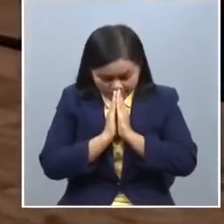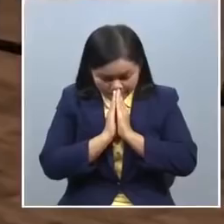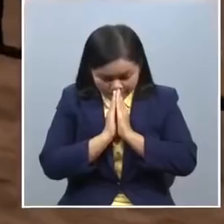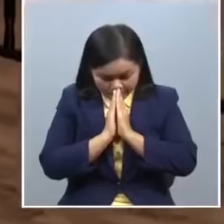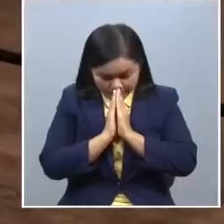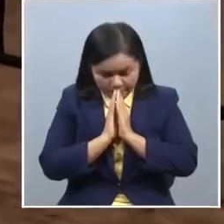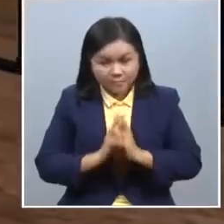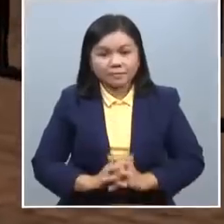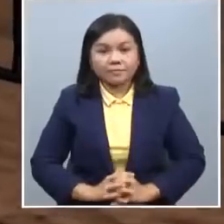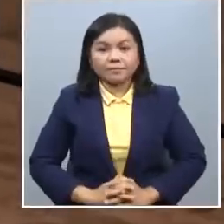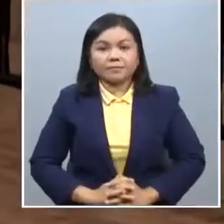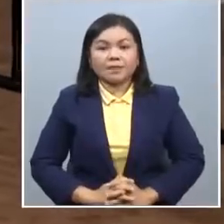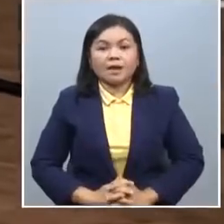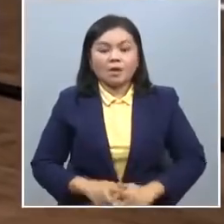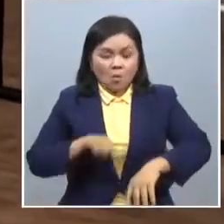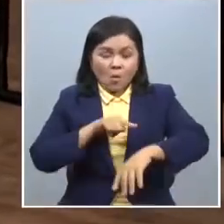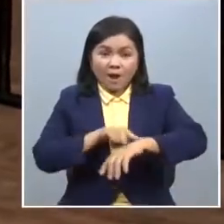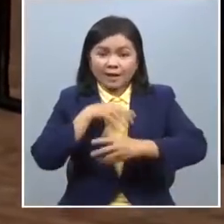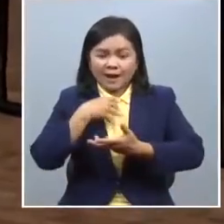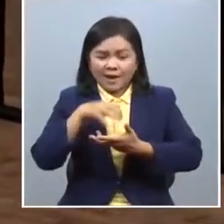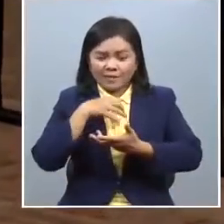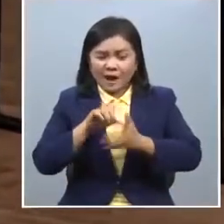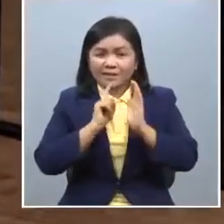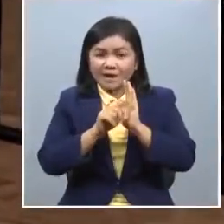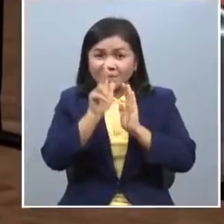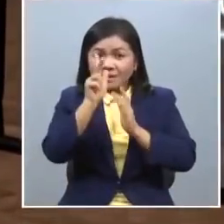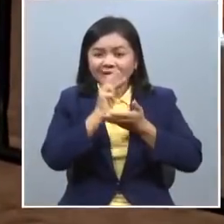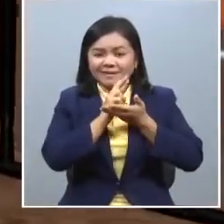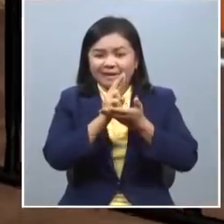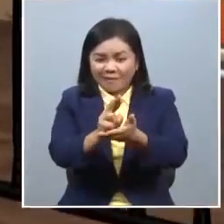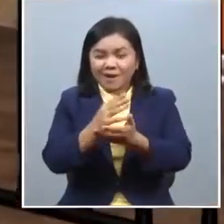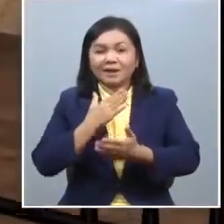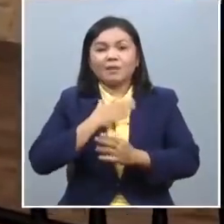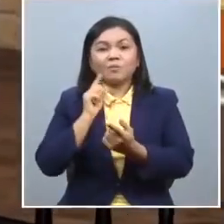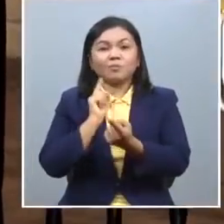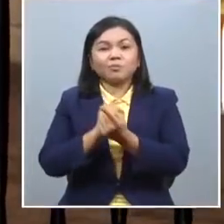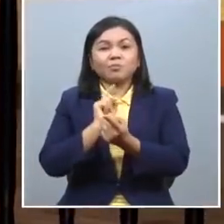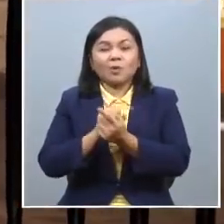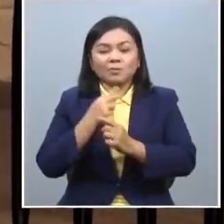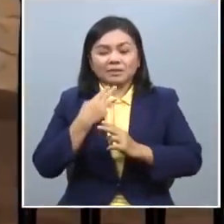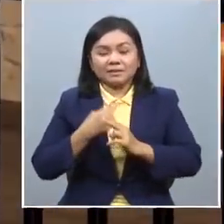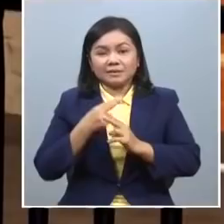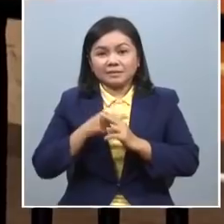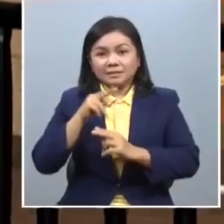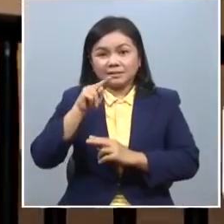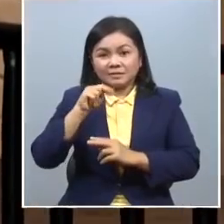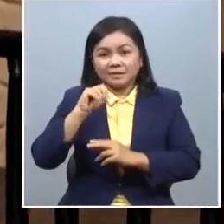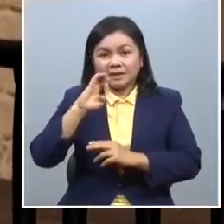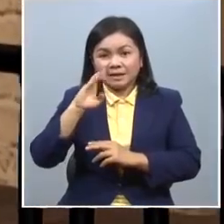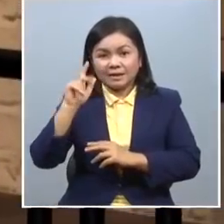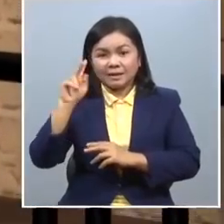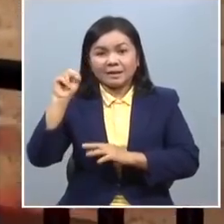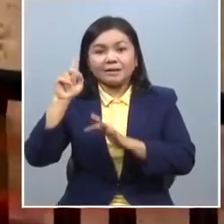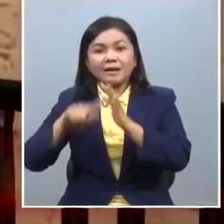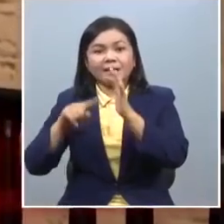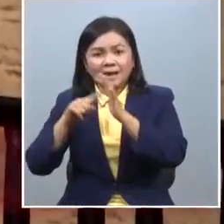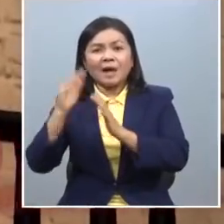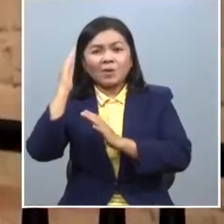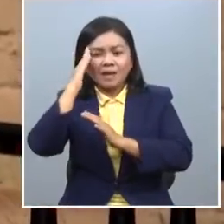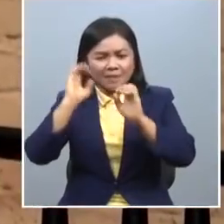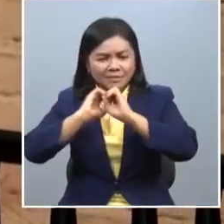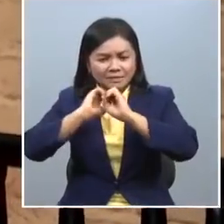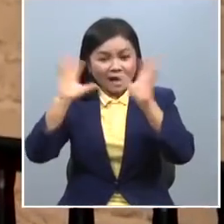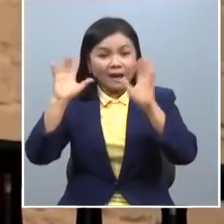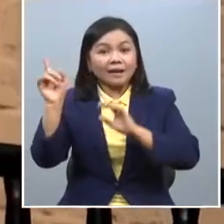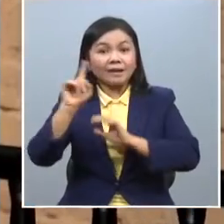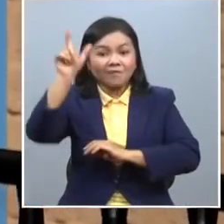สวัสดีค่ะมีรางวัลกับนีน่ากันแล้วนะคะวันนี้ก็รู้ผลกันแล้วนะคุณผู้ชมค่ะว่าฝรั่งเ